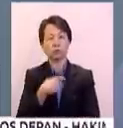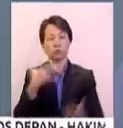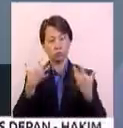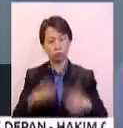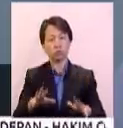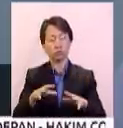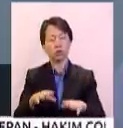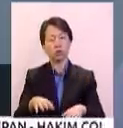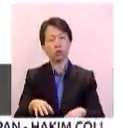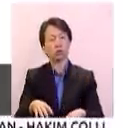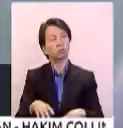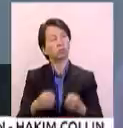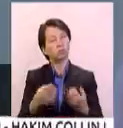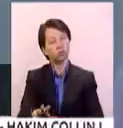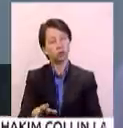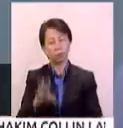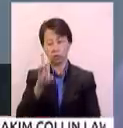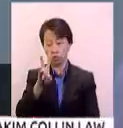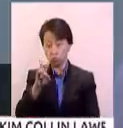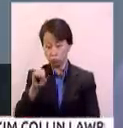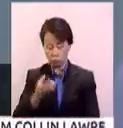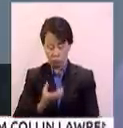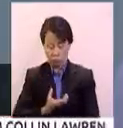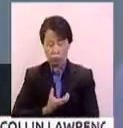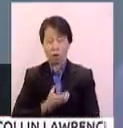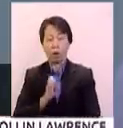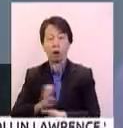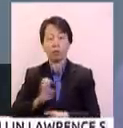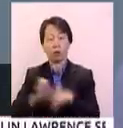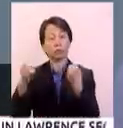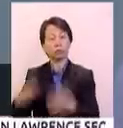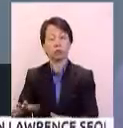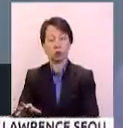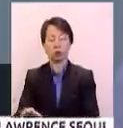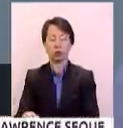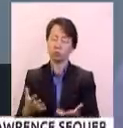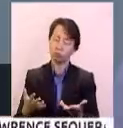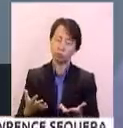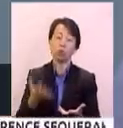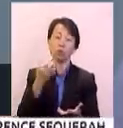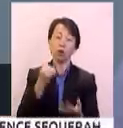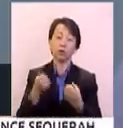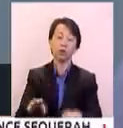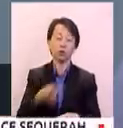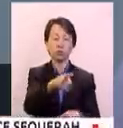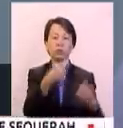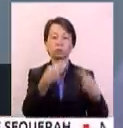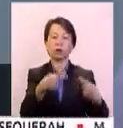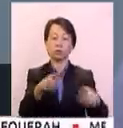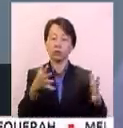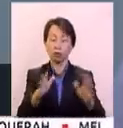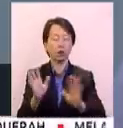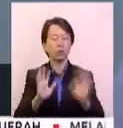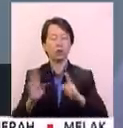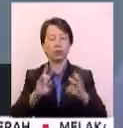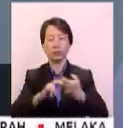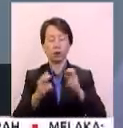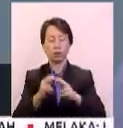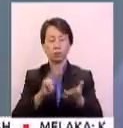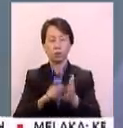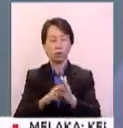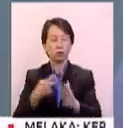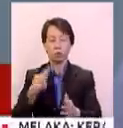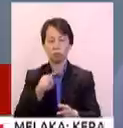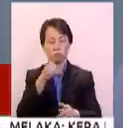kehilangan 70 pinggan emas. Namun demikian walaupun itu dah kita hilang, tetapi tidak bermaksud kita tidak boleh mendapat